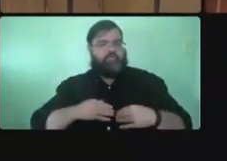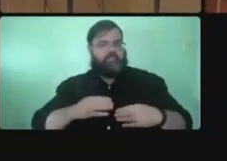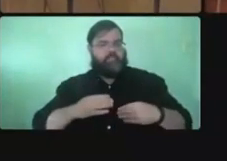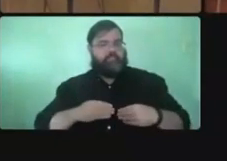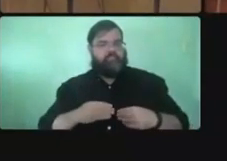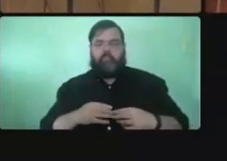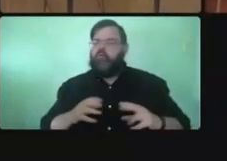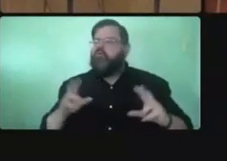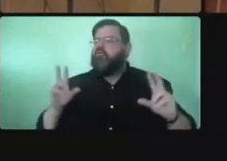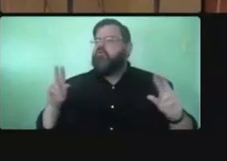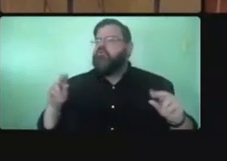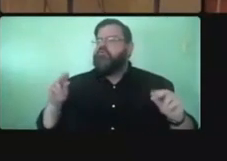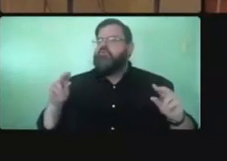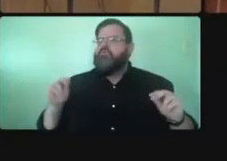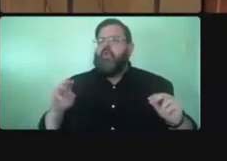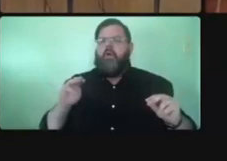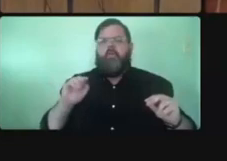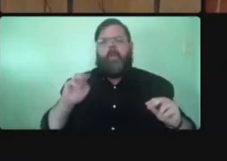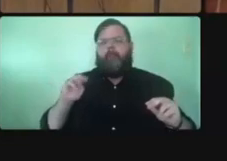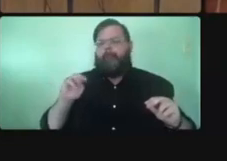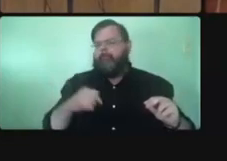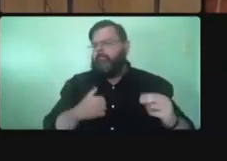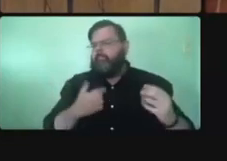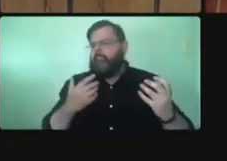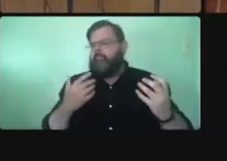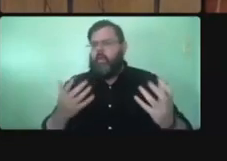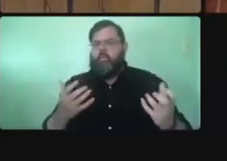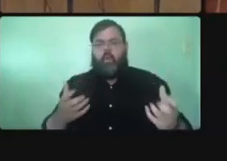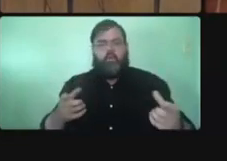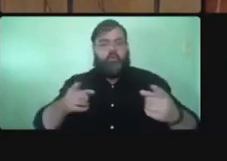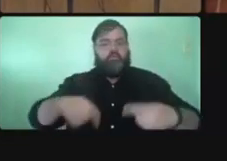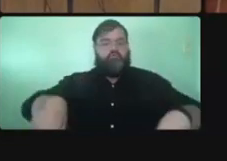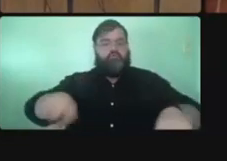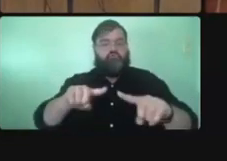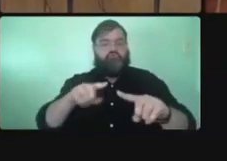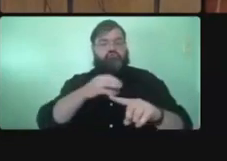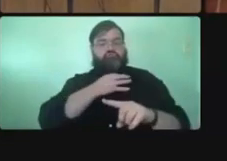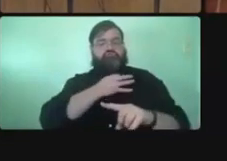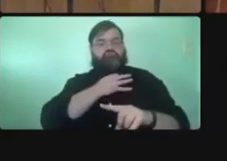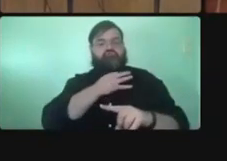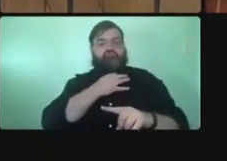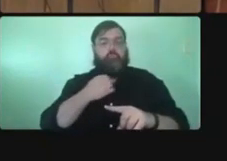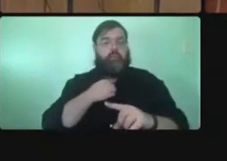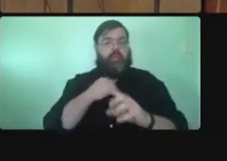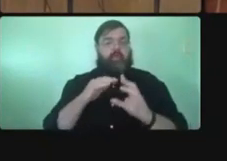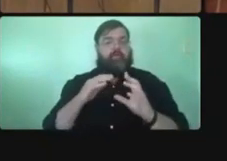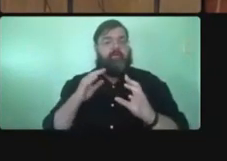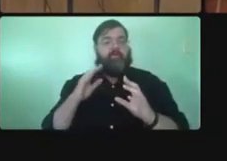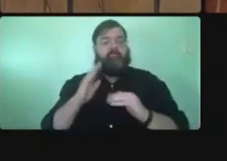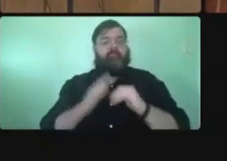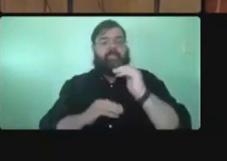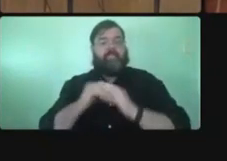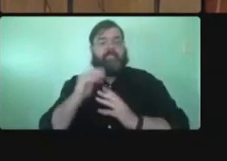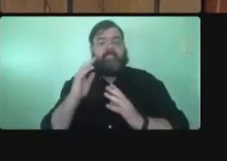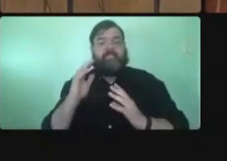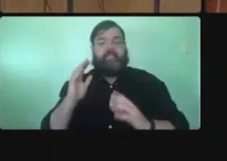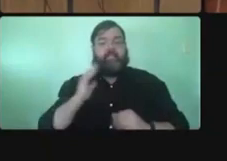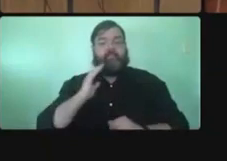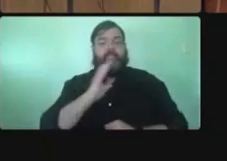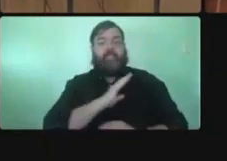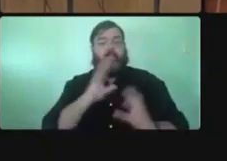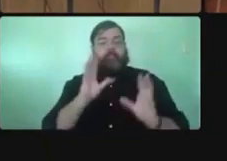kuna mswada wa kupitisha masasisho haya? Kwa sasa tuna kamati